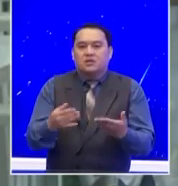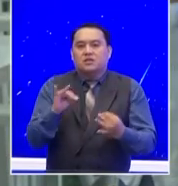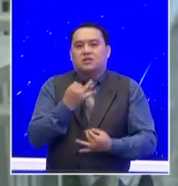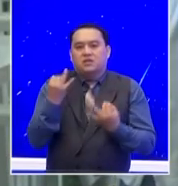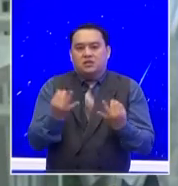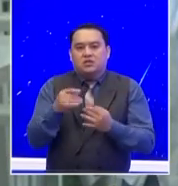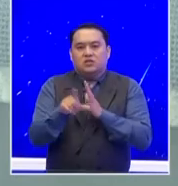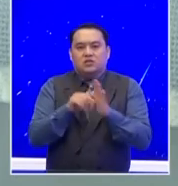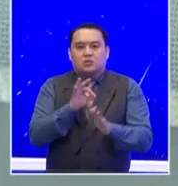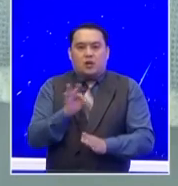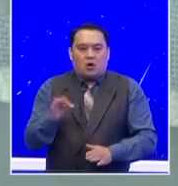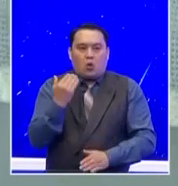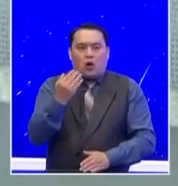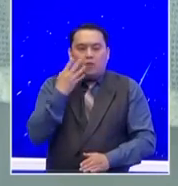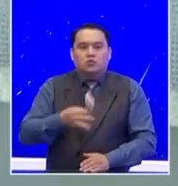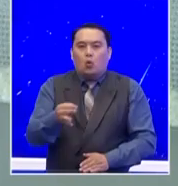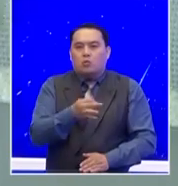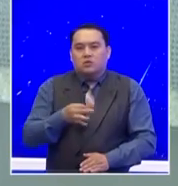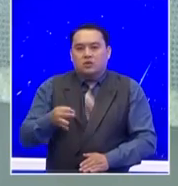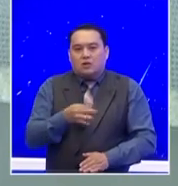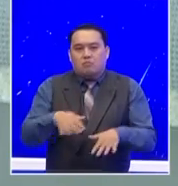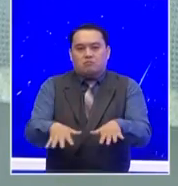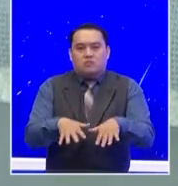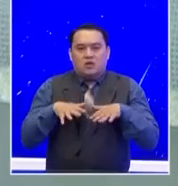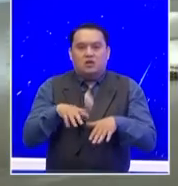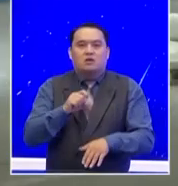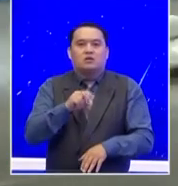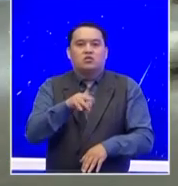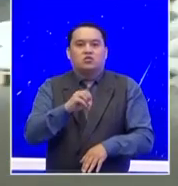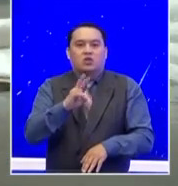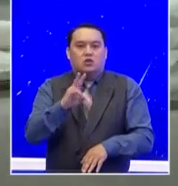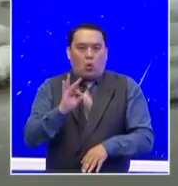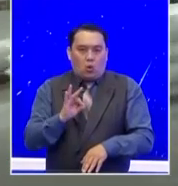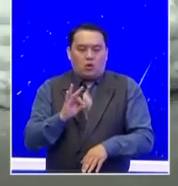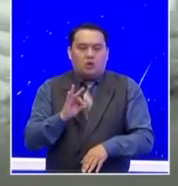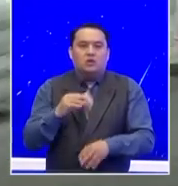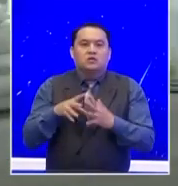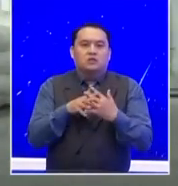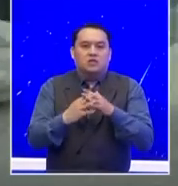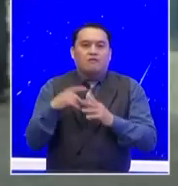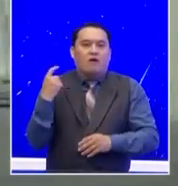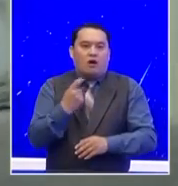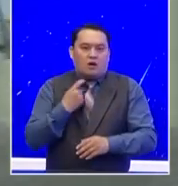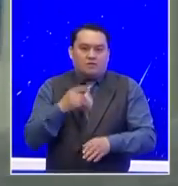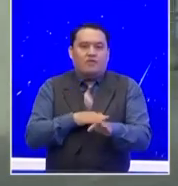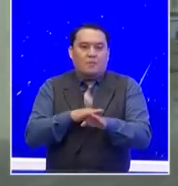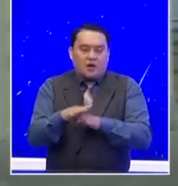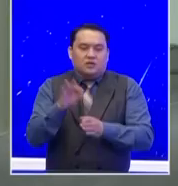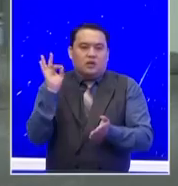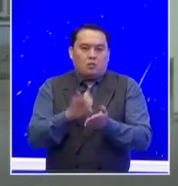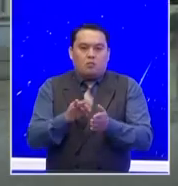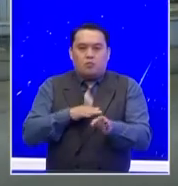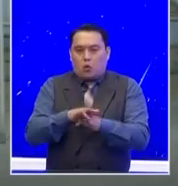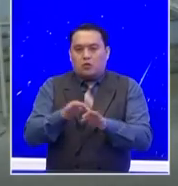интересов избирателей. Депутат Алматинского областного маслихата Виктор Хильниченко, по словам крестьян, справляется со своей задачей в